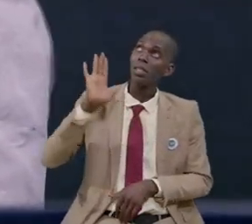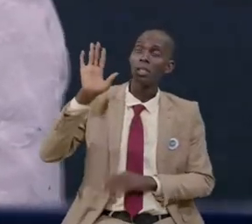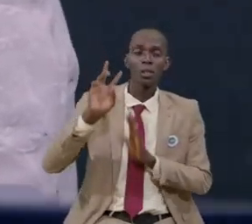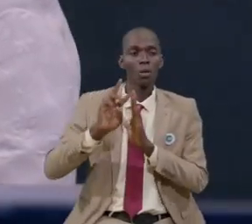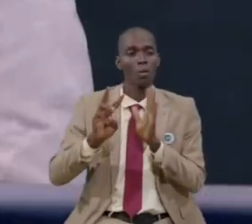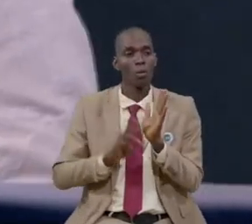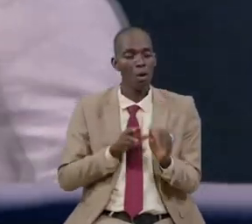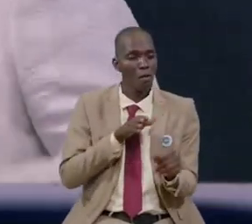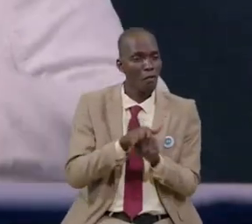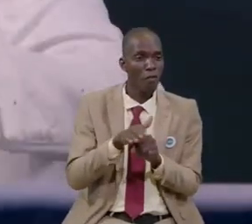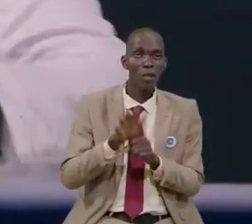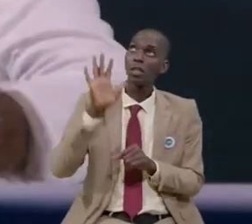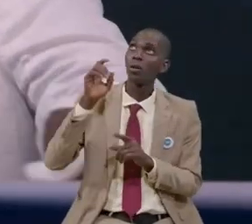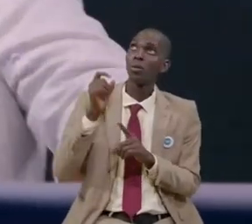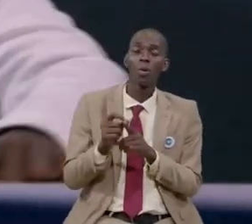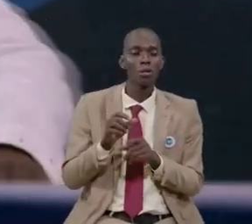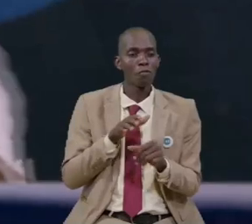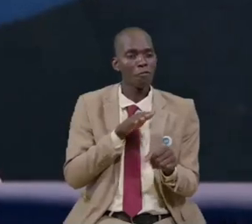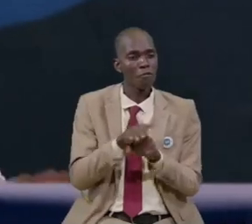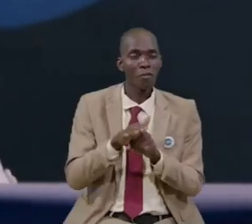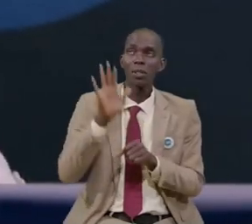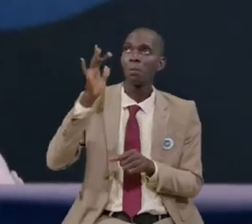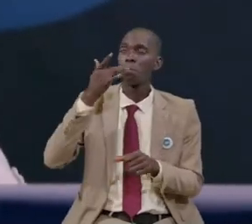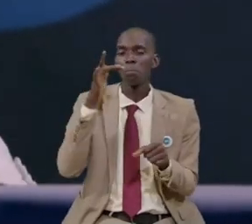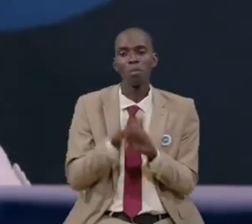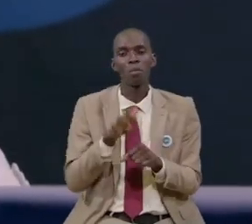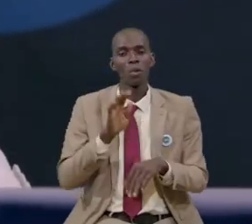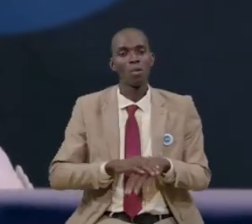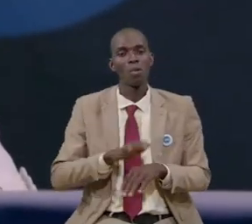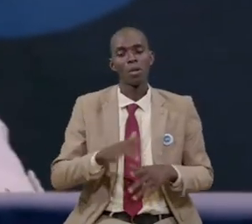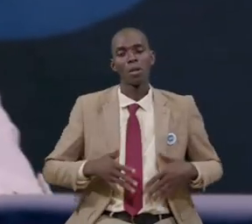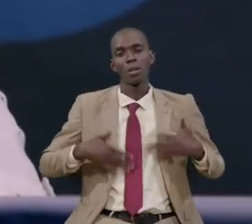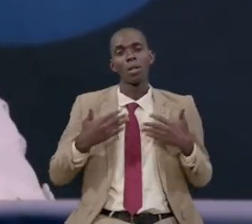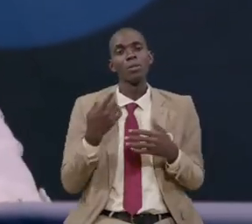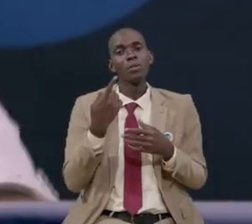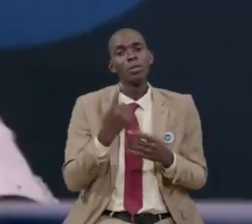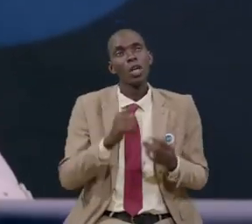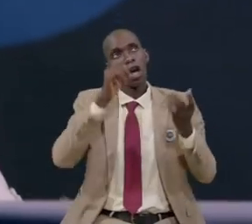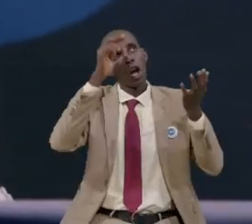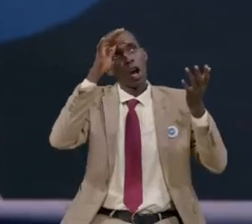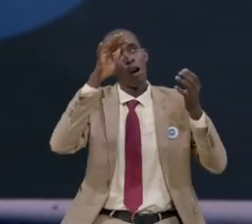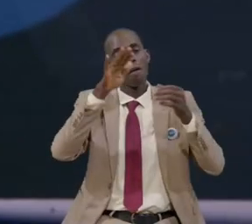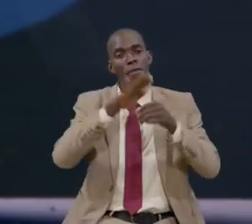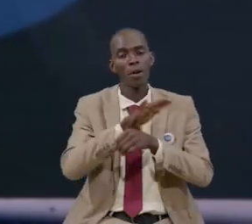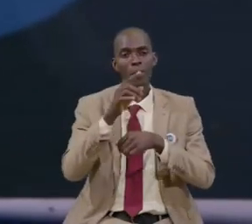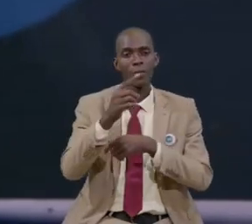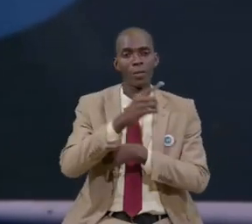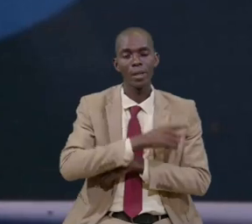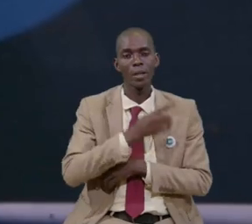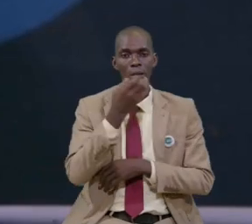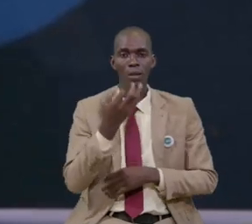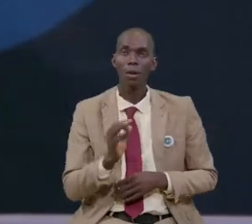accomplir sa parole, ses promesses dans votre vie. Le jour d'espoir de ses